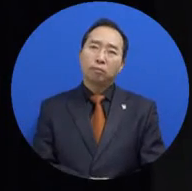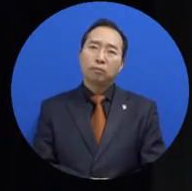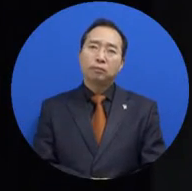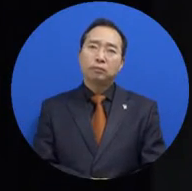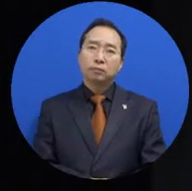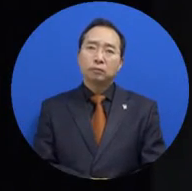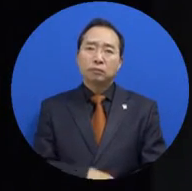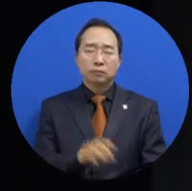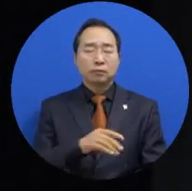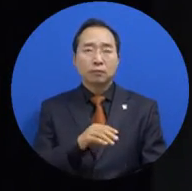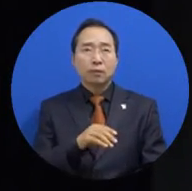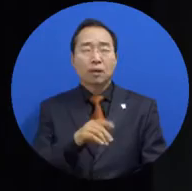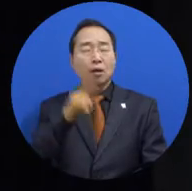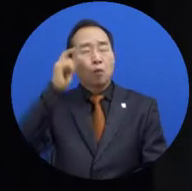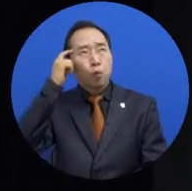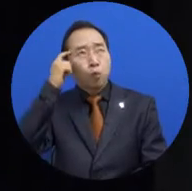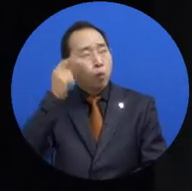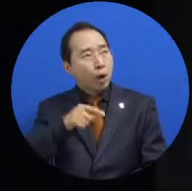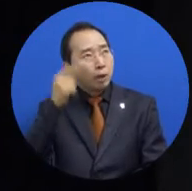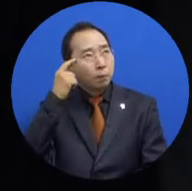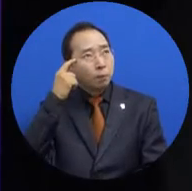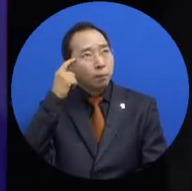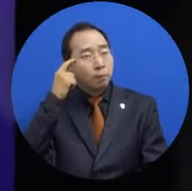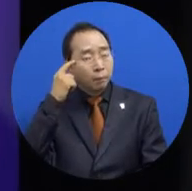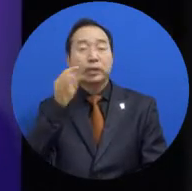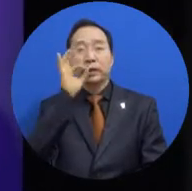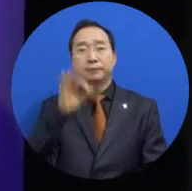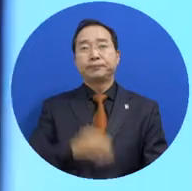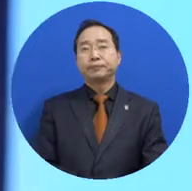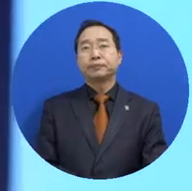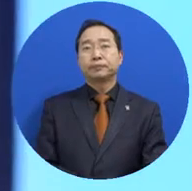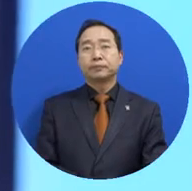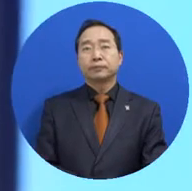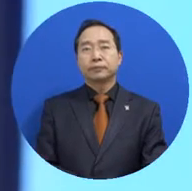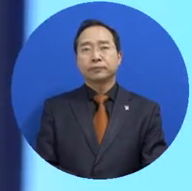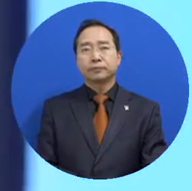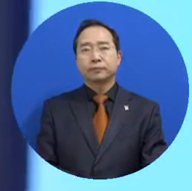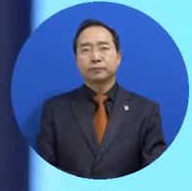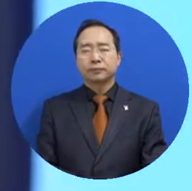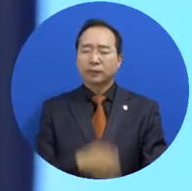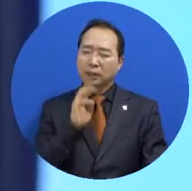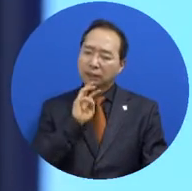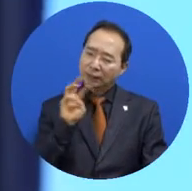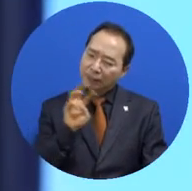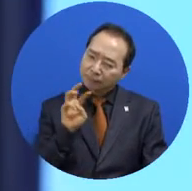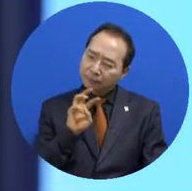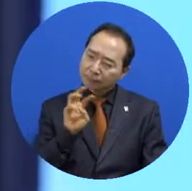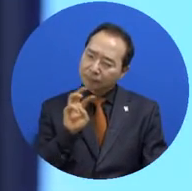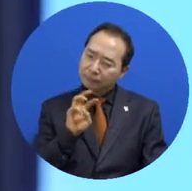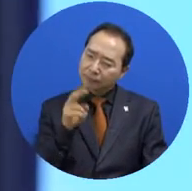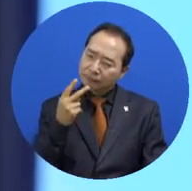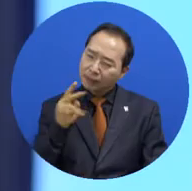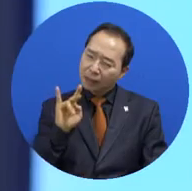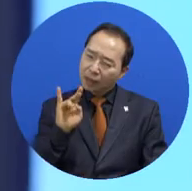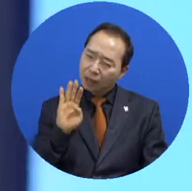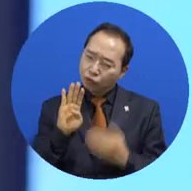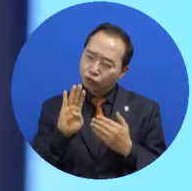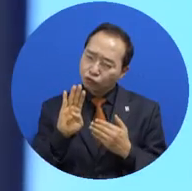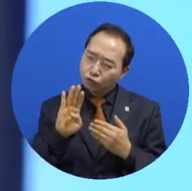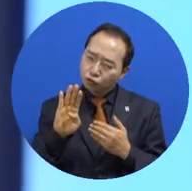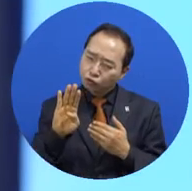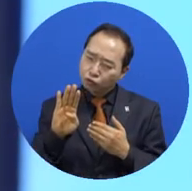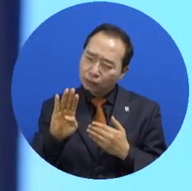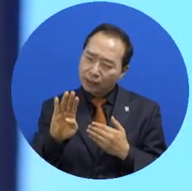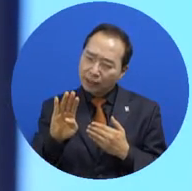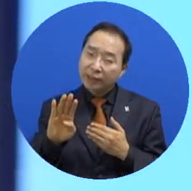신기하게 이게 떠올랐을까? 또 이거를 추론을 해보니까 제가 이제 중년에 30대 후반에